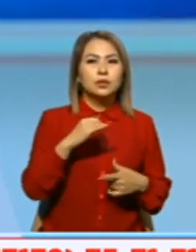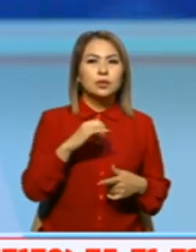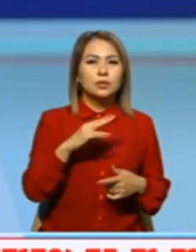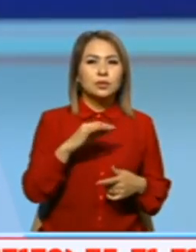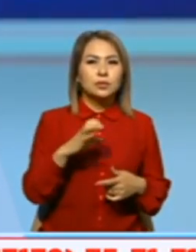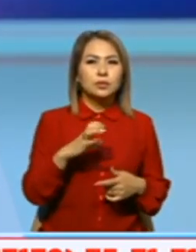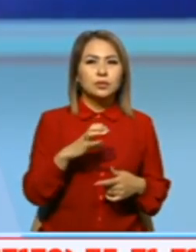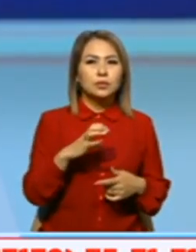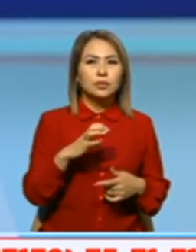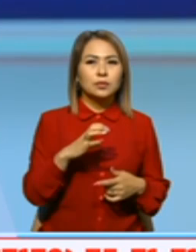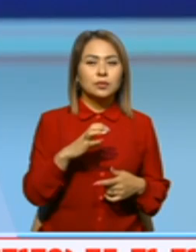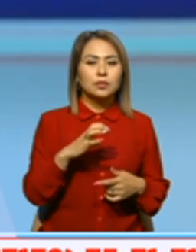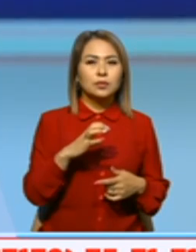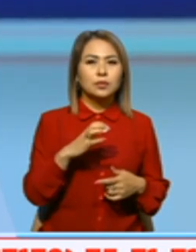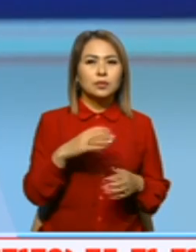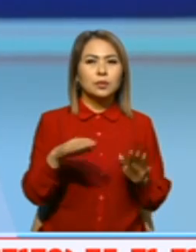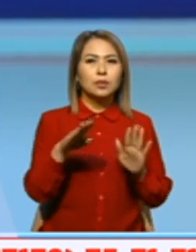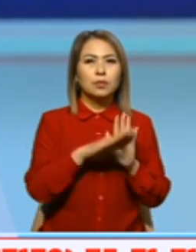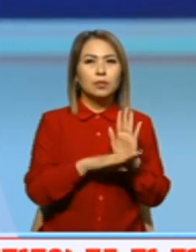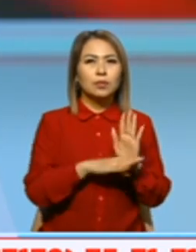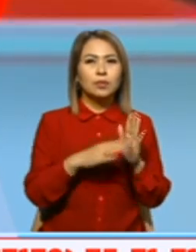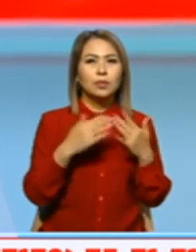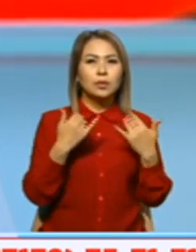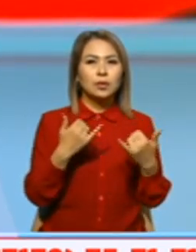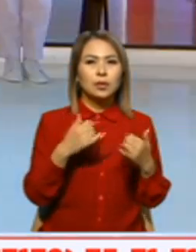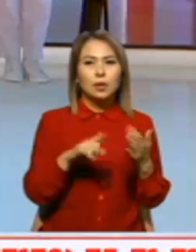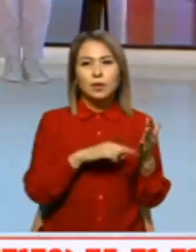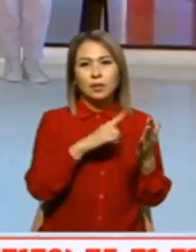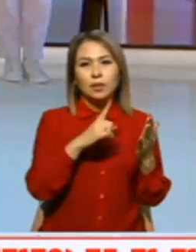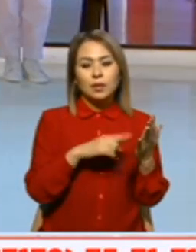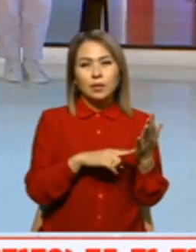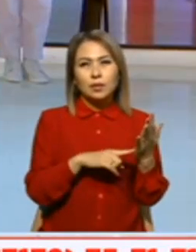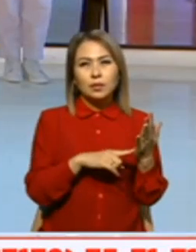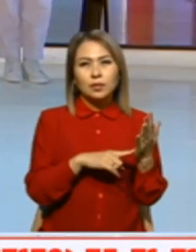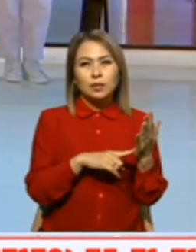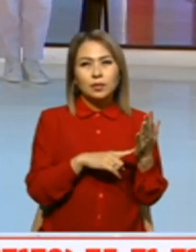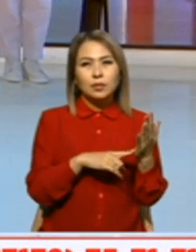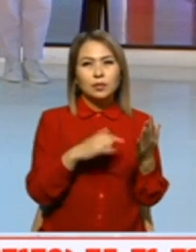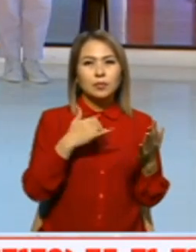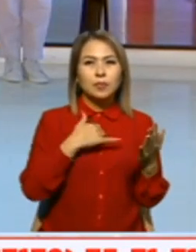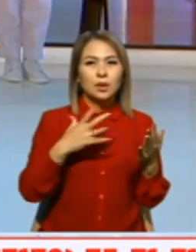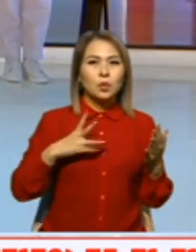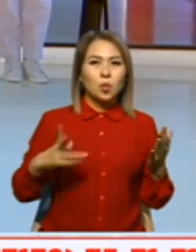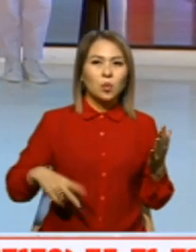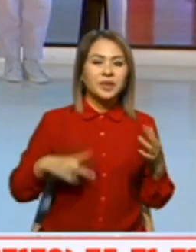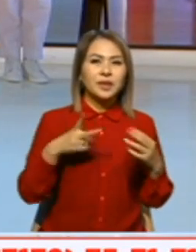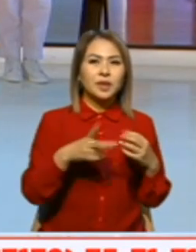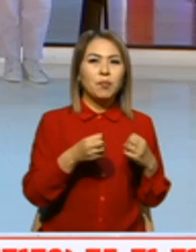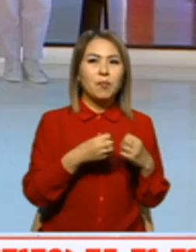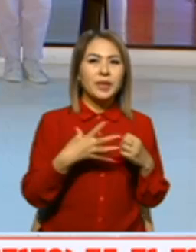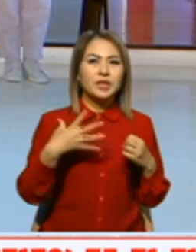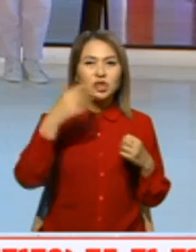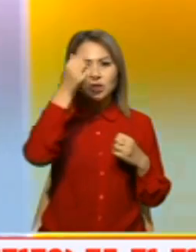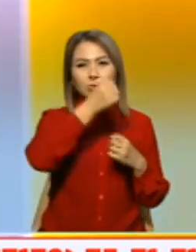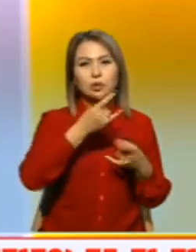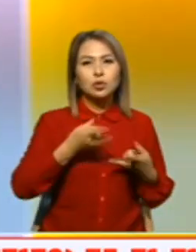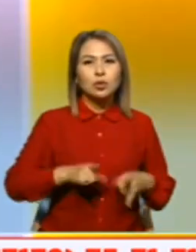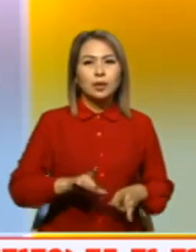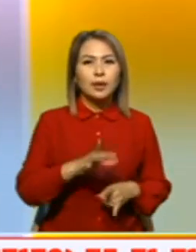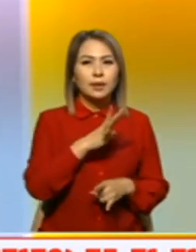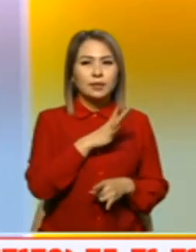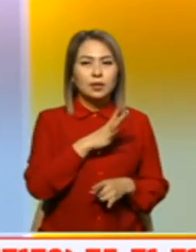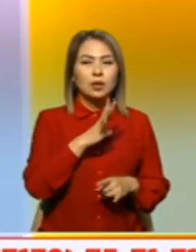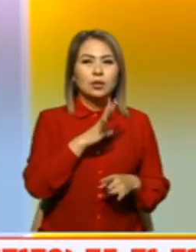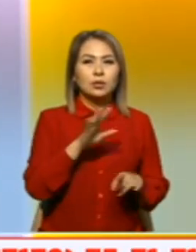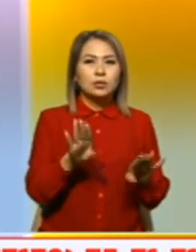қойыңыз. Бүгін жақсы бағдарлама жасап отырсыз. Енді бір сұрақ қояйын деп едім. Менің қызым 2015 дүниеге келіп еді. Иә.